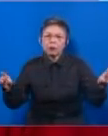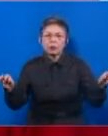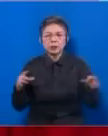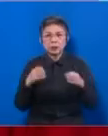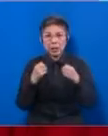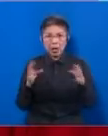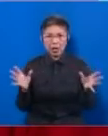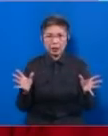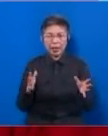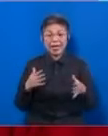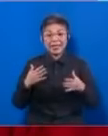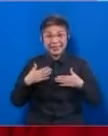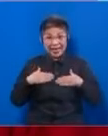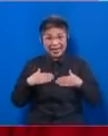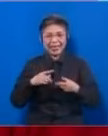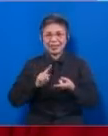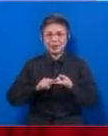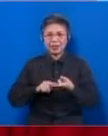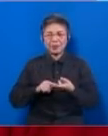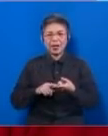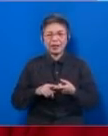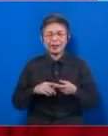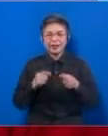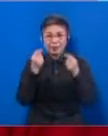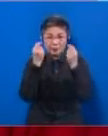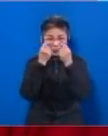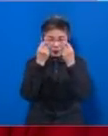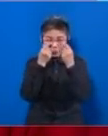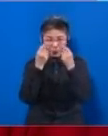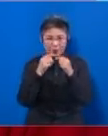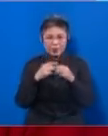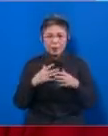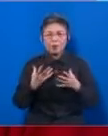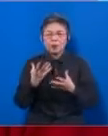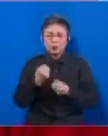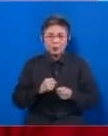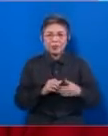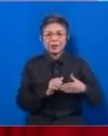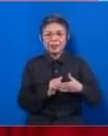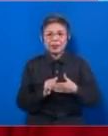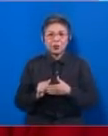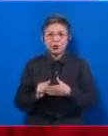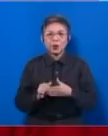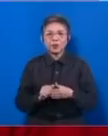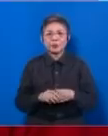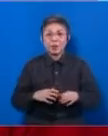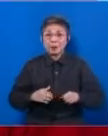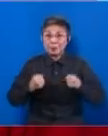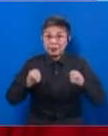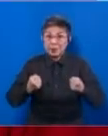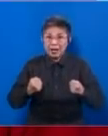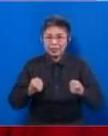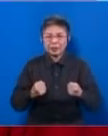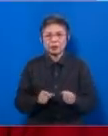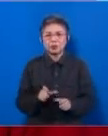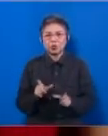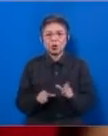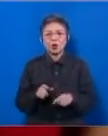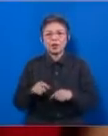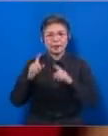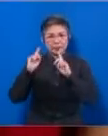Makanya saya dan teman-teman mudah-mudahan memberi contoh dan memberi semangat bagi orang-orang yang